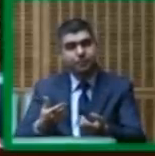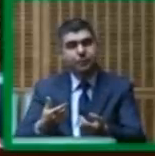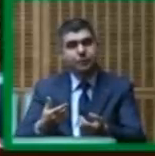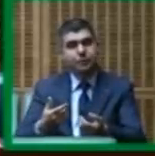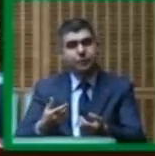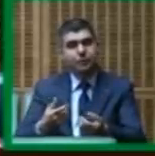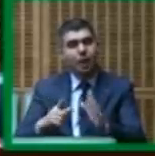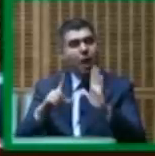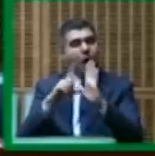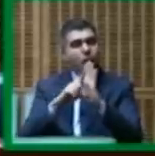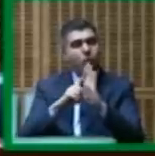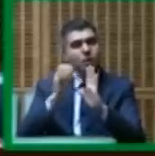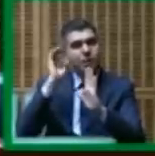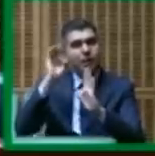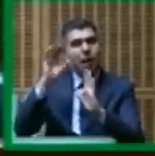وتطبيق القانون